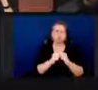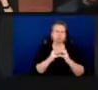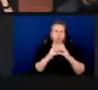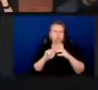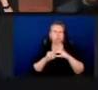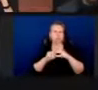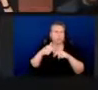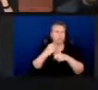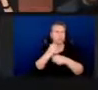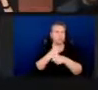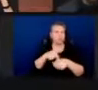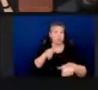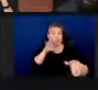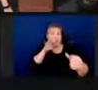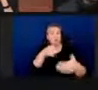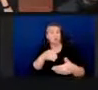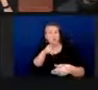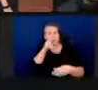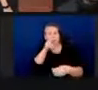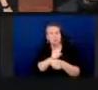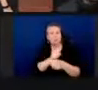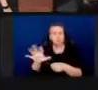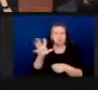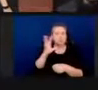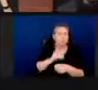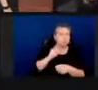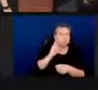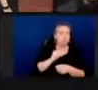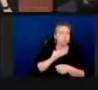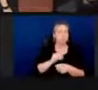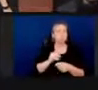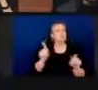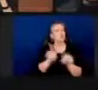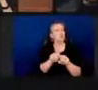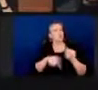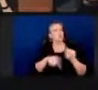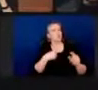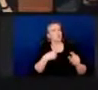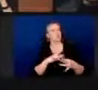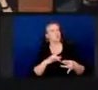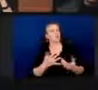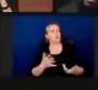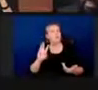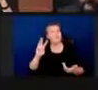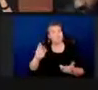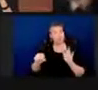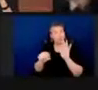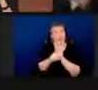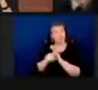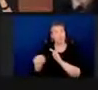mfungo huu unafanikiwa mwaka huu. Lengo letu ni kuhakikisha kwamba tunafanya kile ambacho